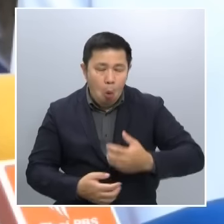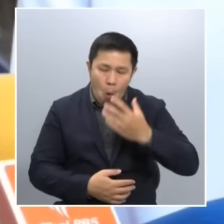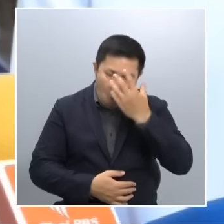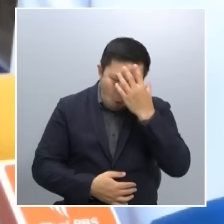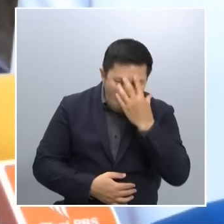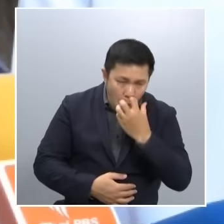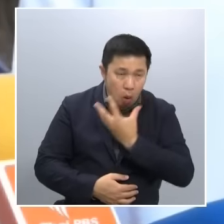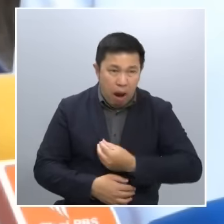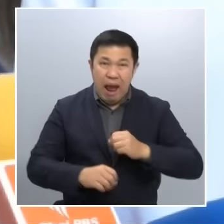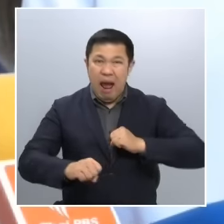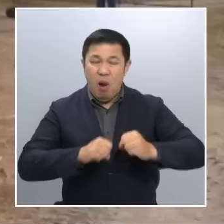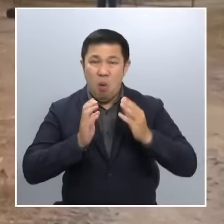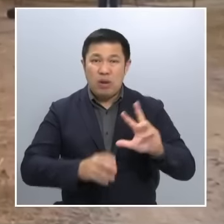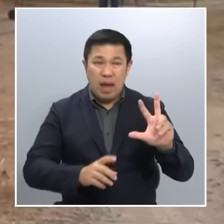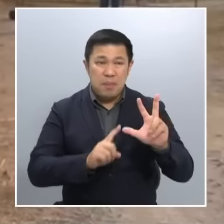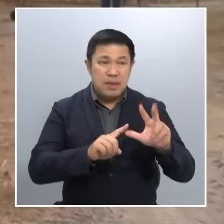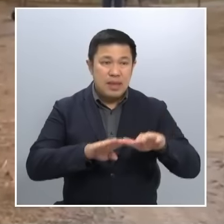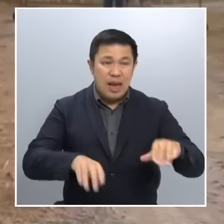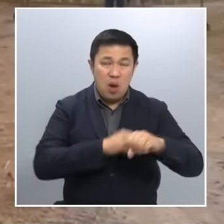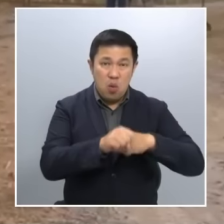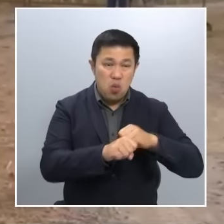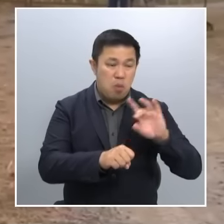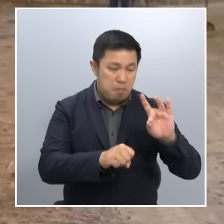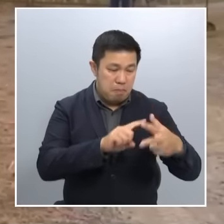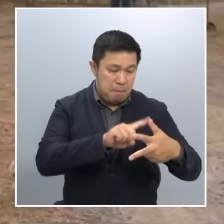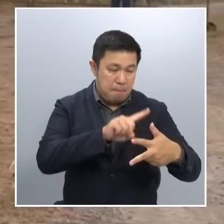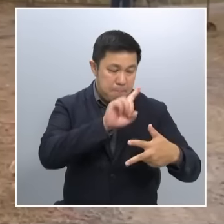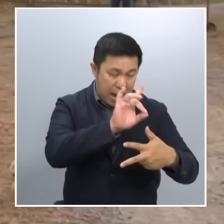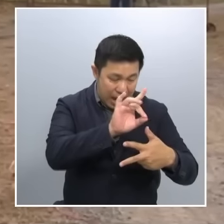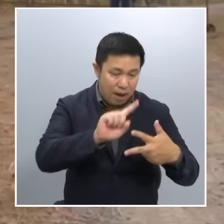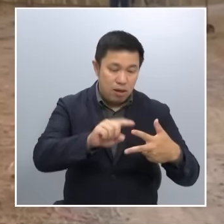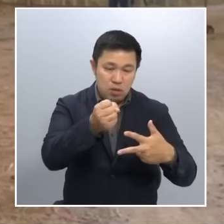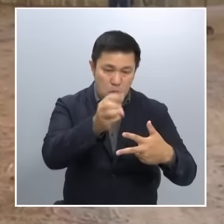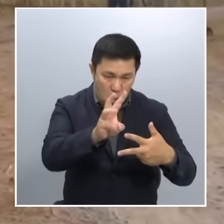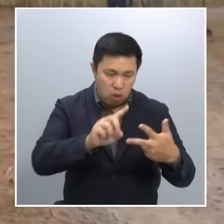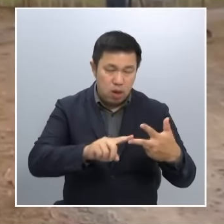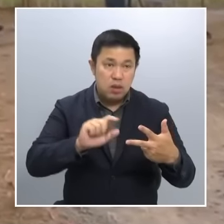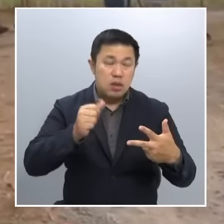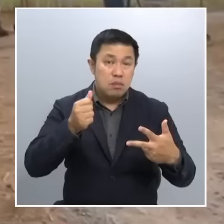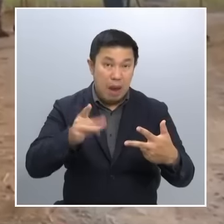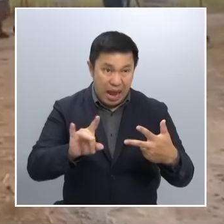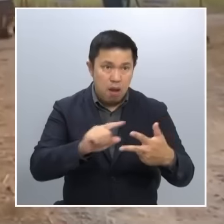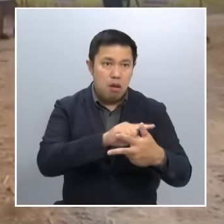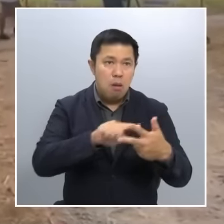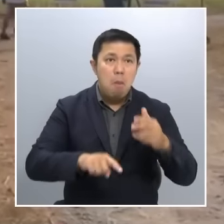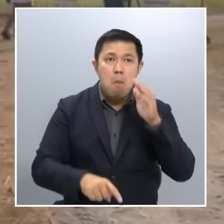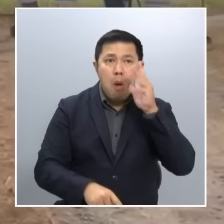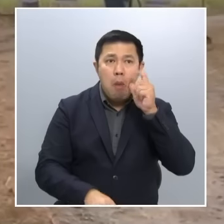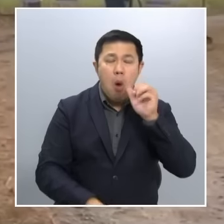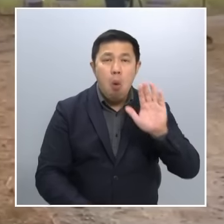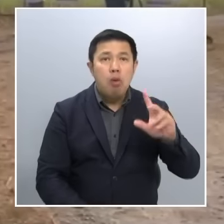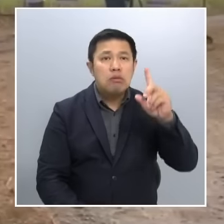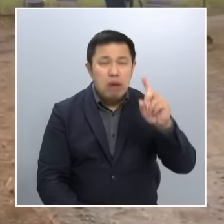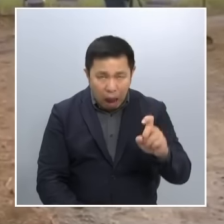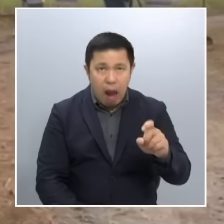ชน3คนก็คือน้องที่อายุ8ขวบ16และ18ที่ต้องสูญเสียทั้งคุณพ่อคุณแม่กลุ่มนี้หมอชนน่านบอก